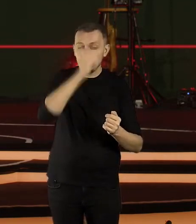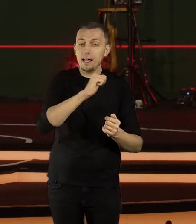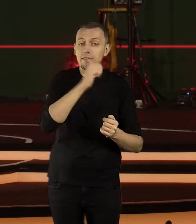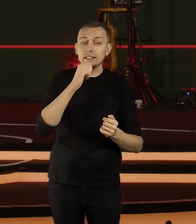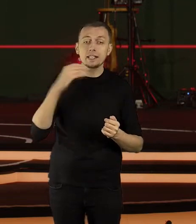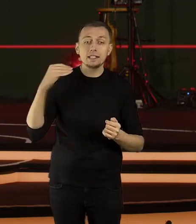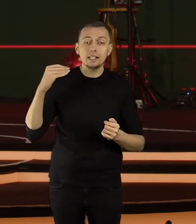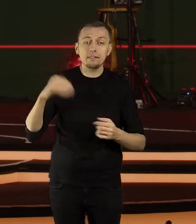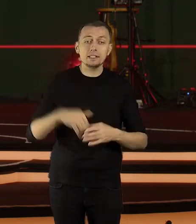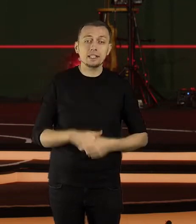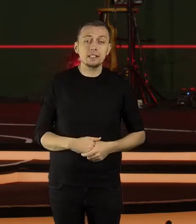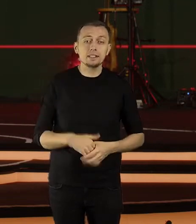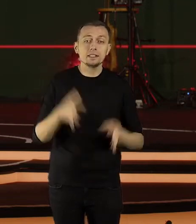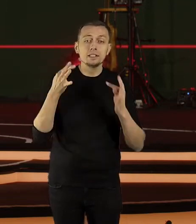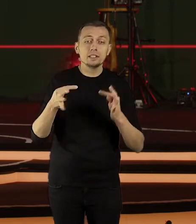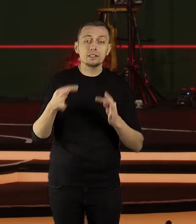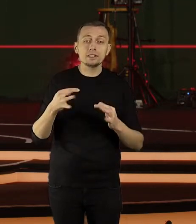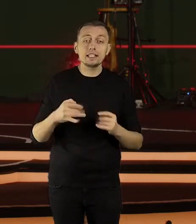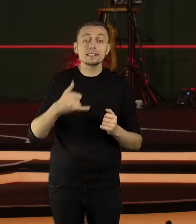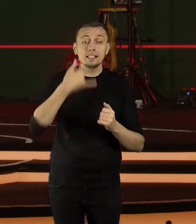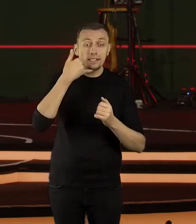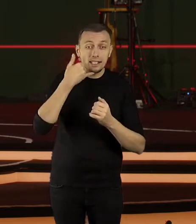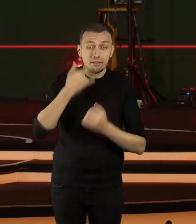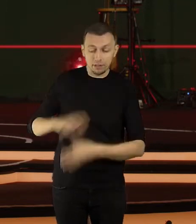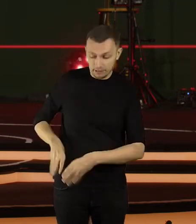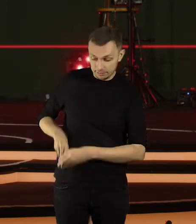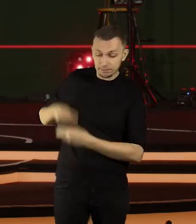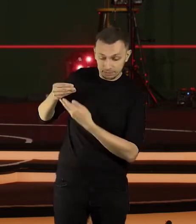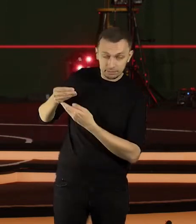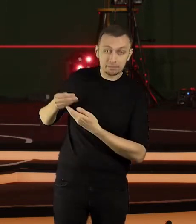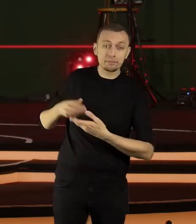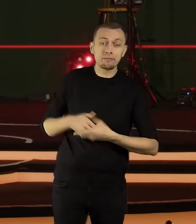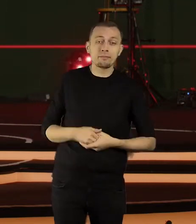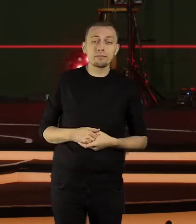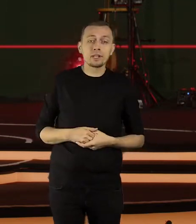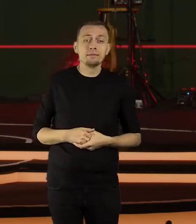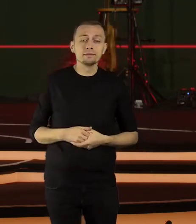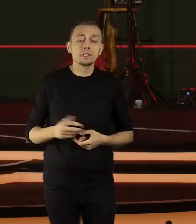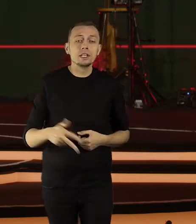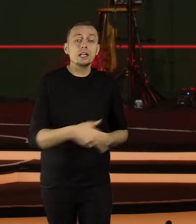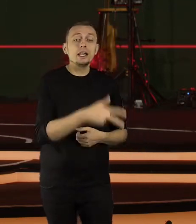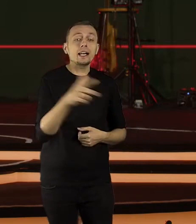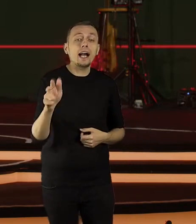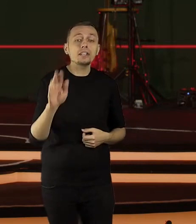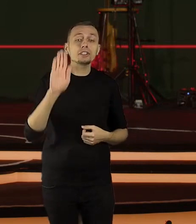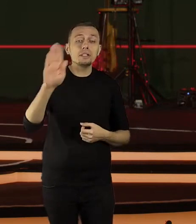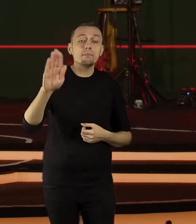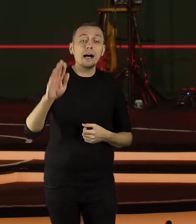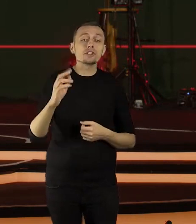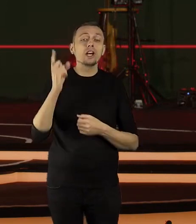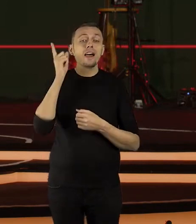i wyłączcie je. Mówię poważnie. Wszyscy, którzy macie telefony komórkowe, wyjmijcie je teraz.